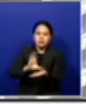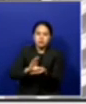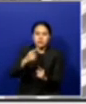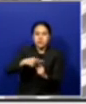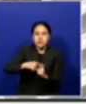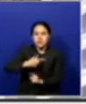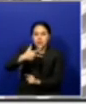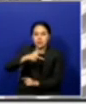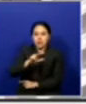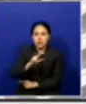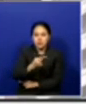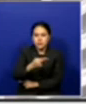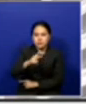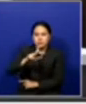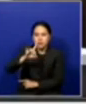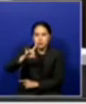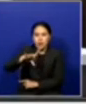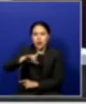าน